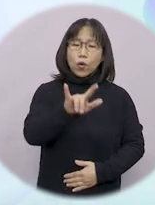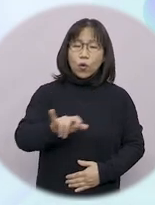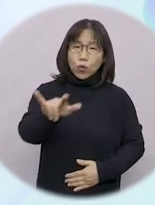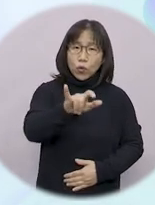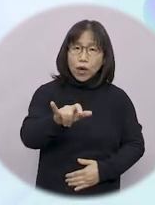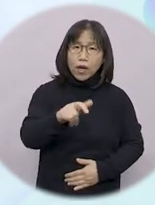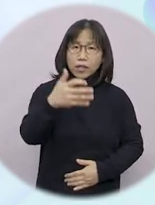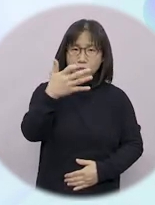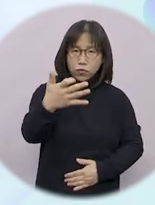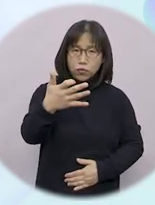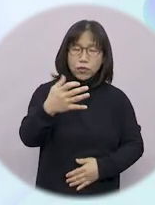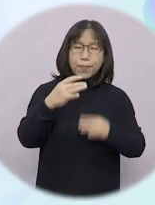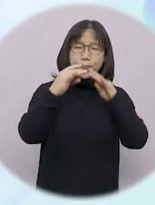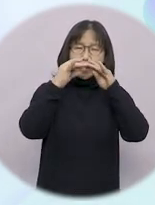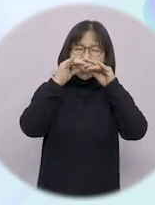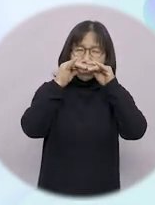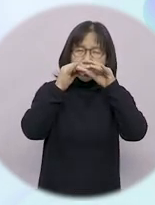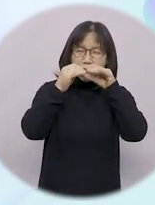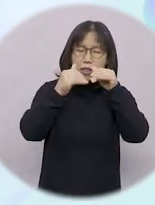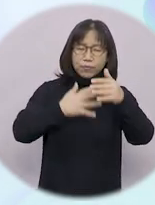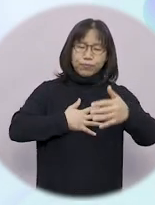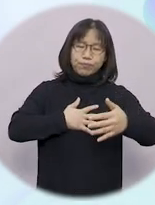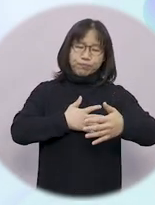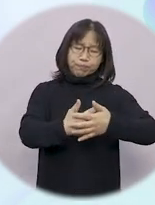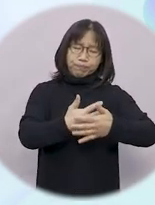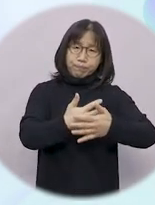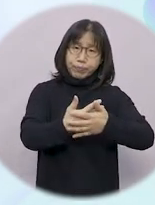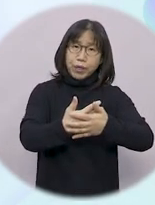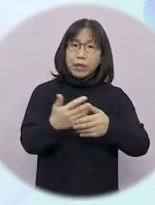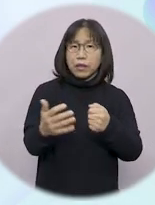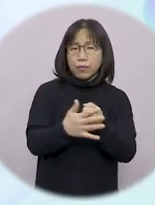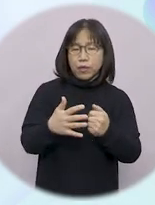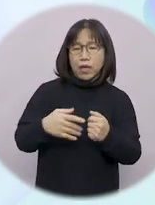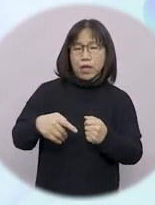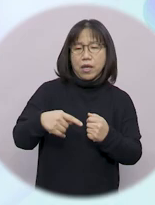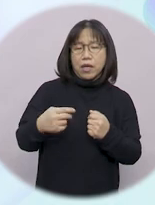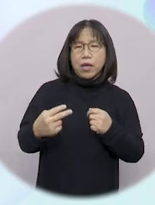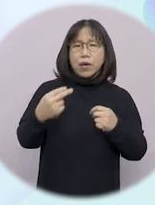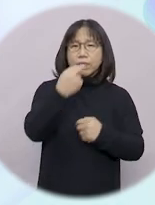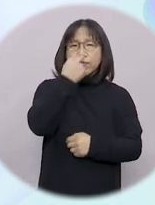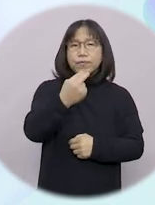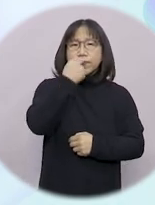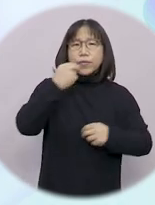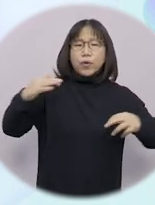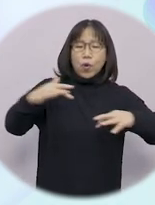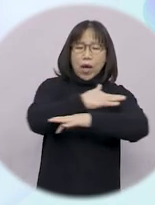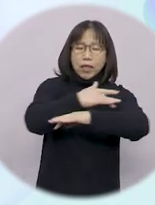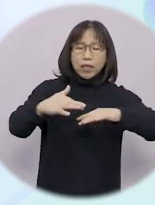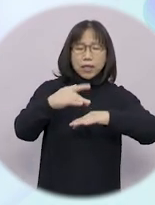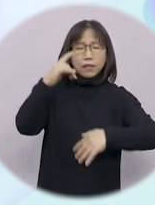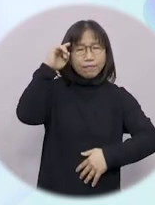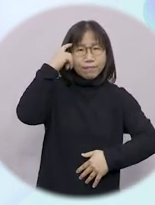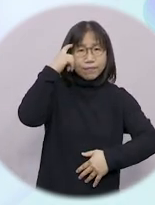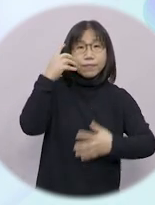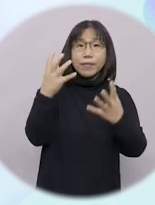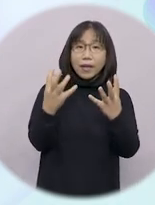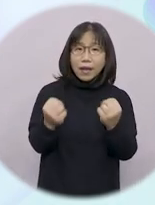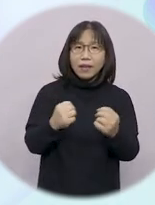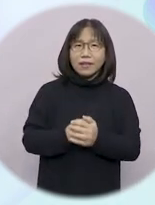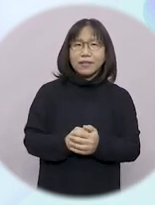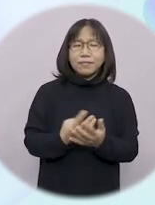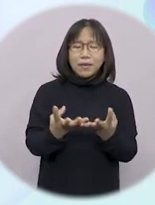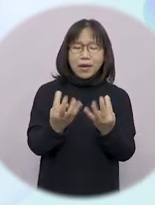코로나 1 9화 미세먼지에 대한 불안감으로 환기에 대해 신경쓰는 분들이 많은데요 여러 사람이 이용하는